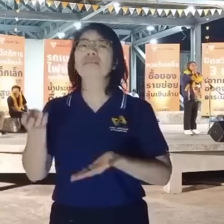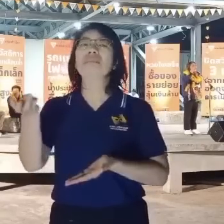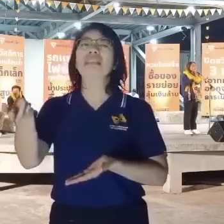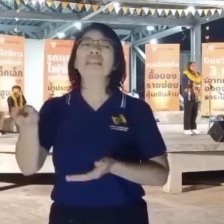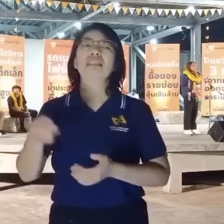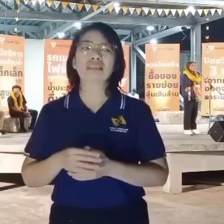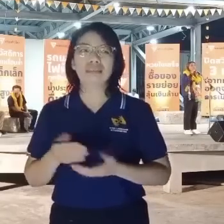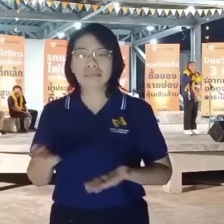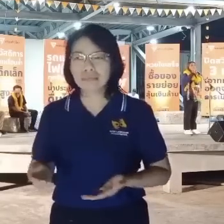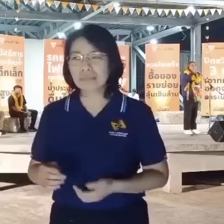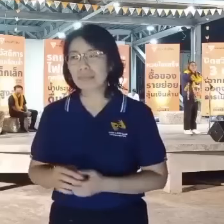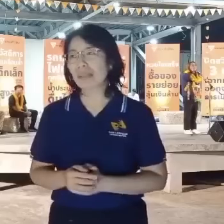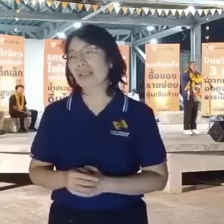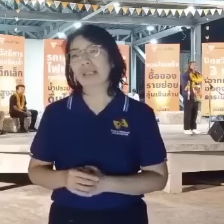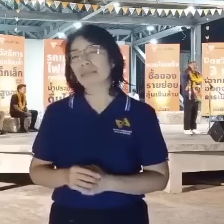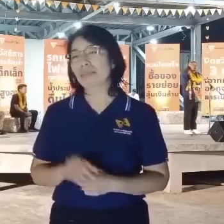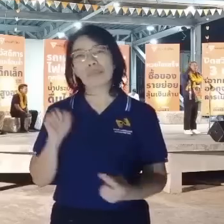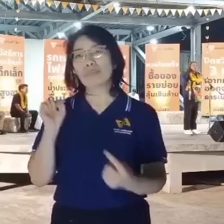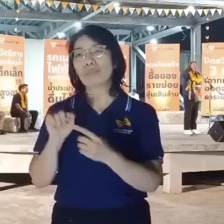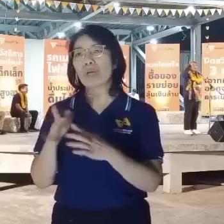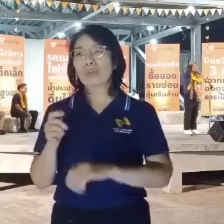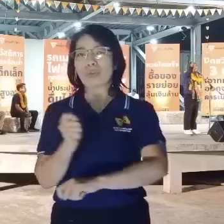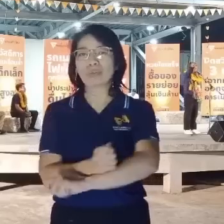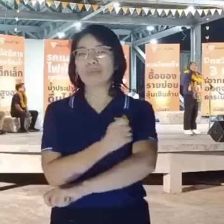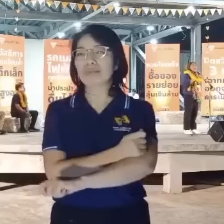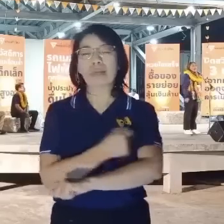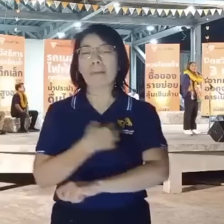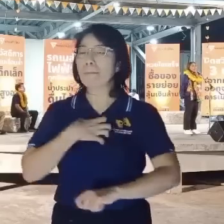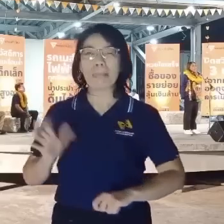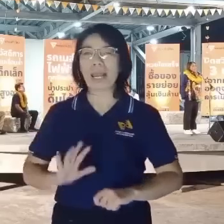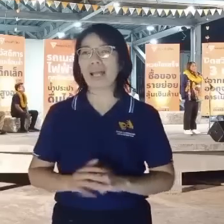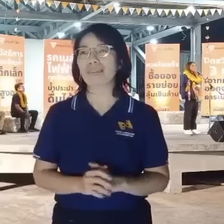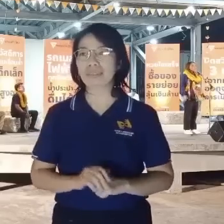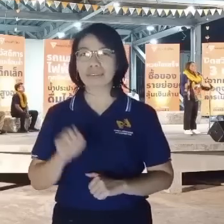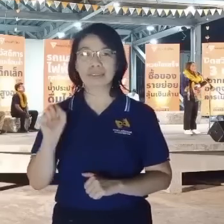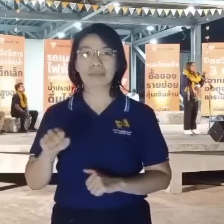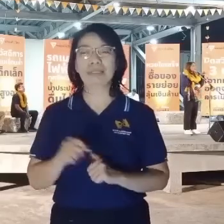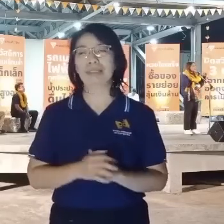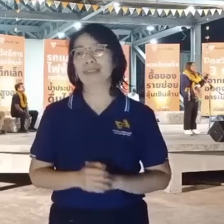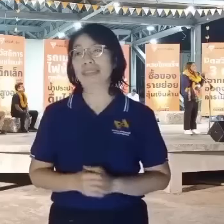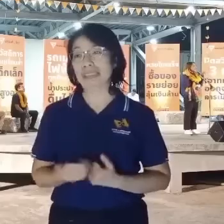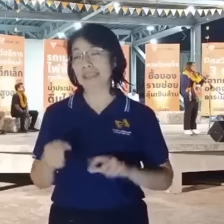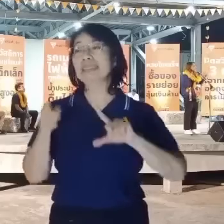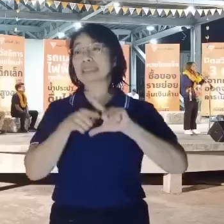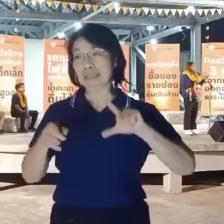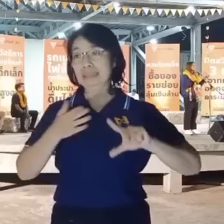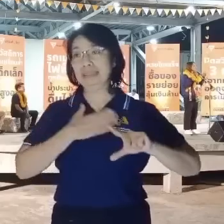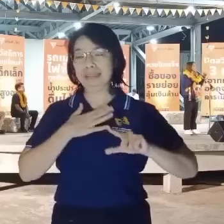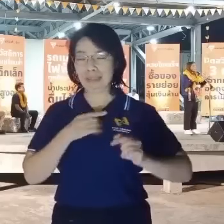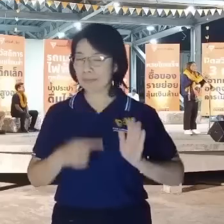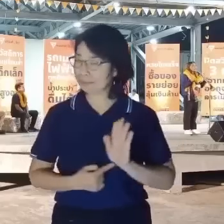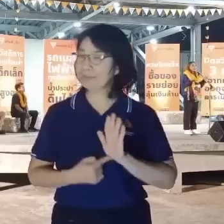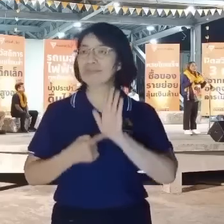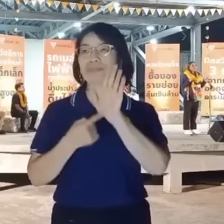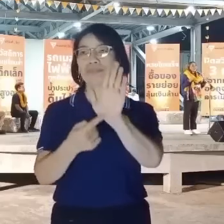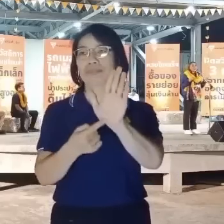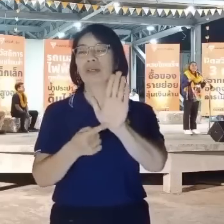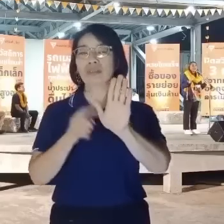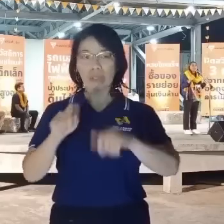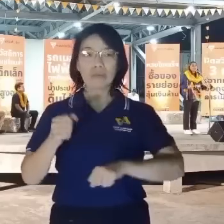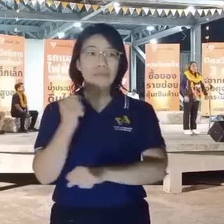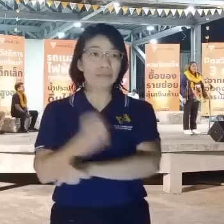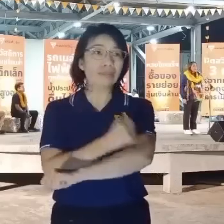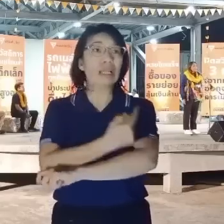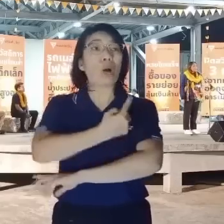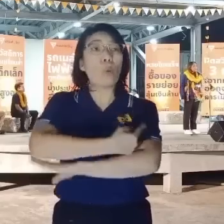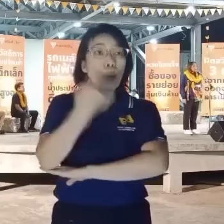านั้นแบบนี้ไม่ใช่สิ่งที่แรงงานต้องการใช่ไม่ใช่พรรคก้าว ไกลจึงนำเสนอการขึ้นค่าแรงขั้นต่